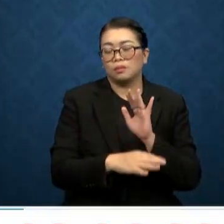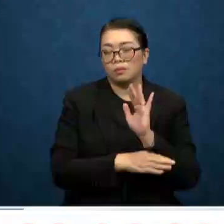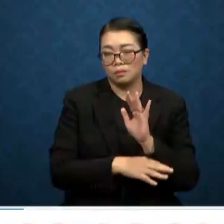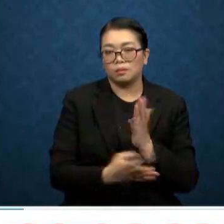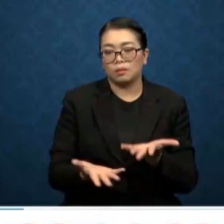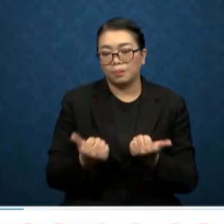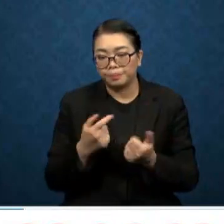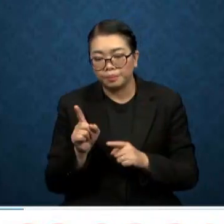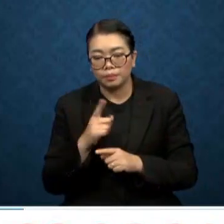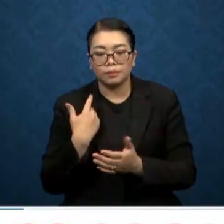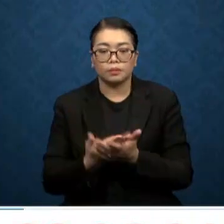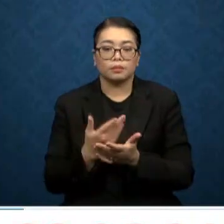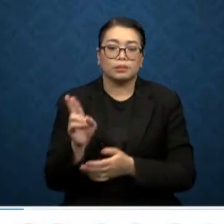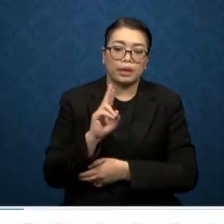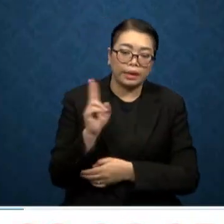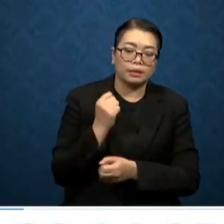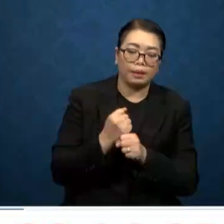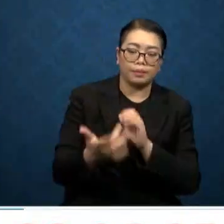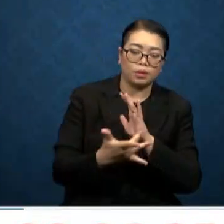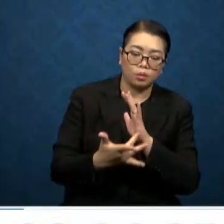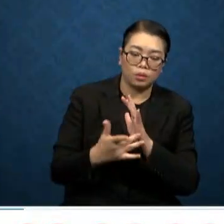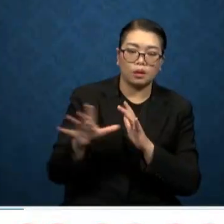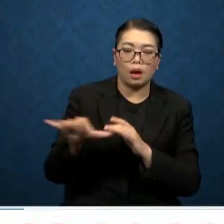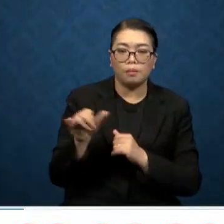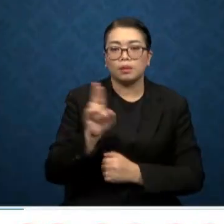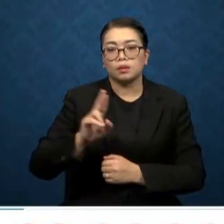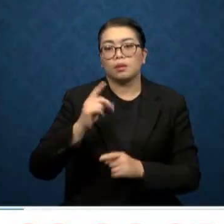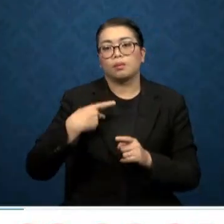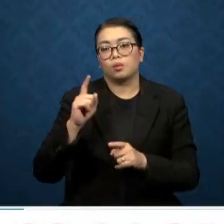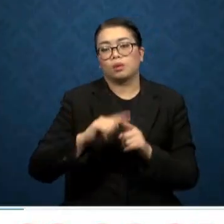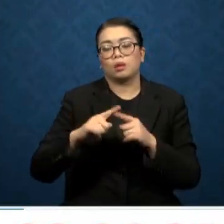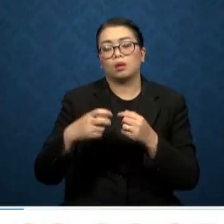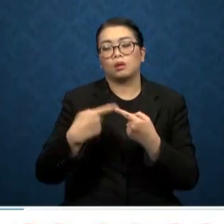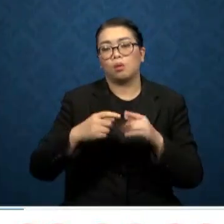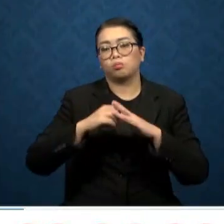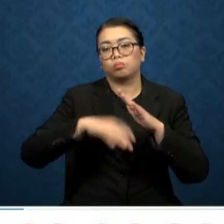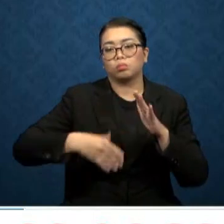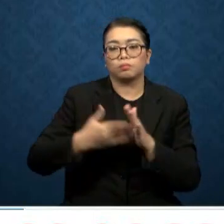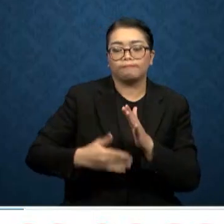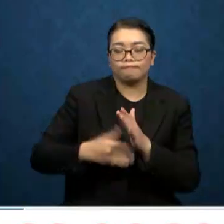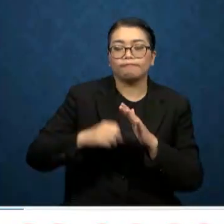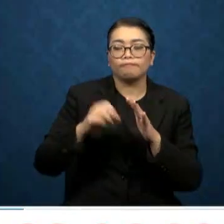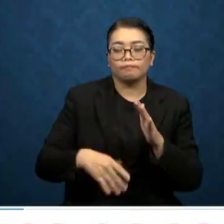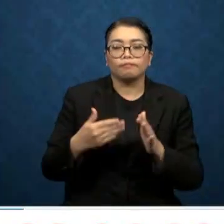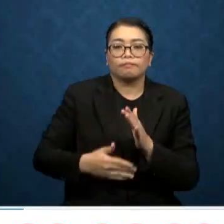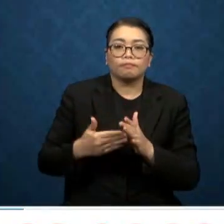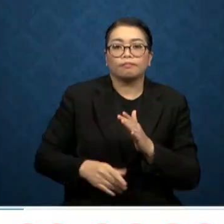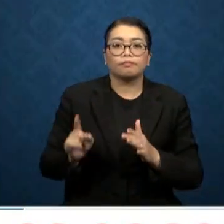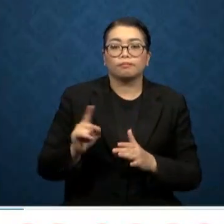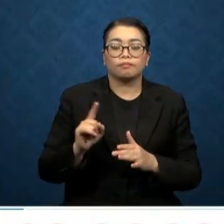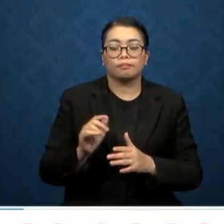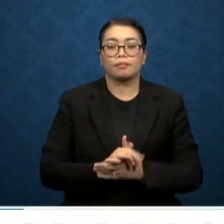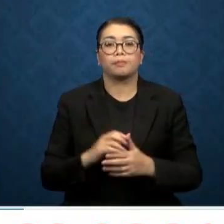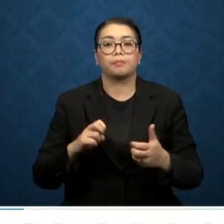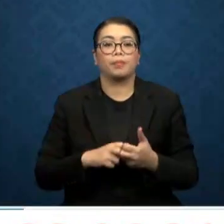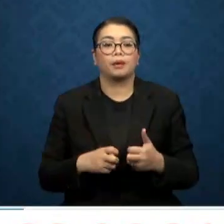เพื่อรองรับการใช้งานเทคโนโลยีเหล่านั้นแต่จุดอ่อนใหญ่ของการการรักษาความมั่นคงปลอดภัยก็คือ